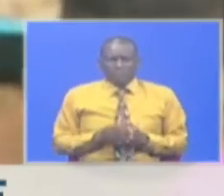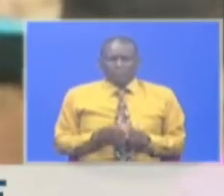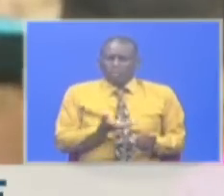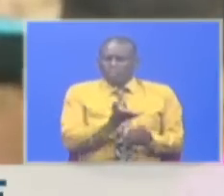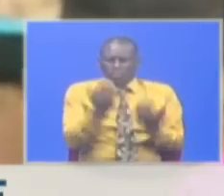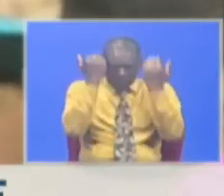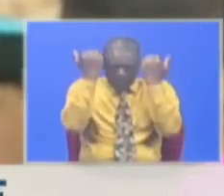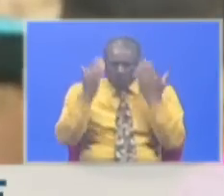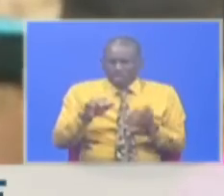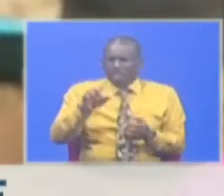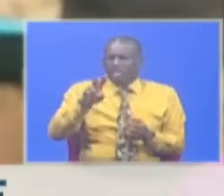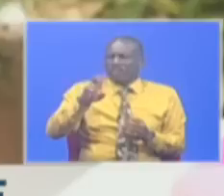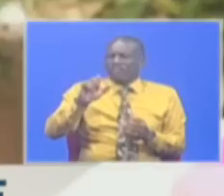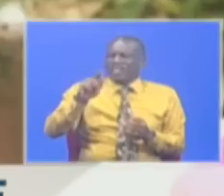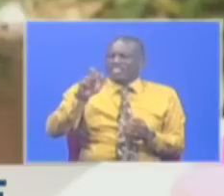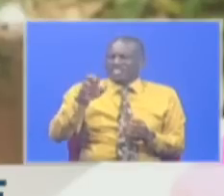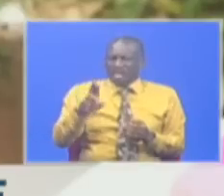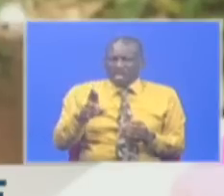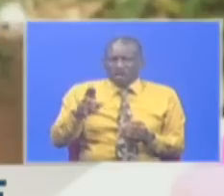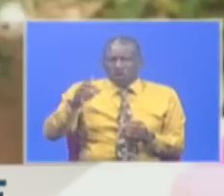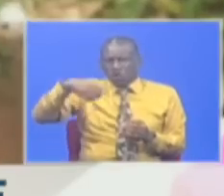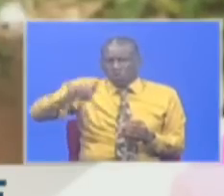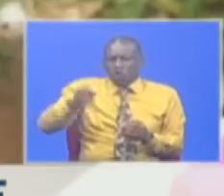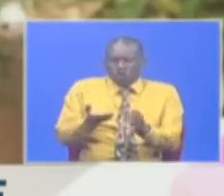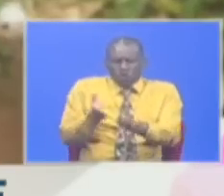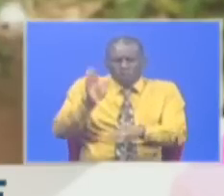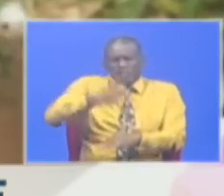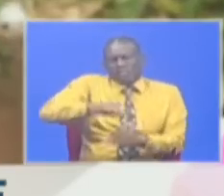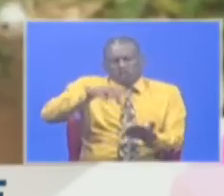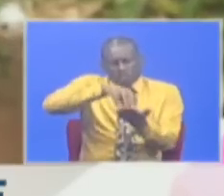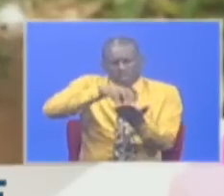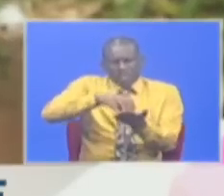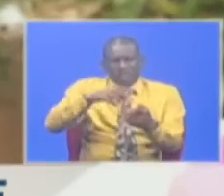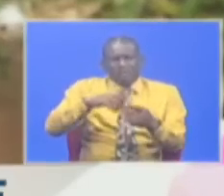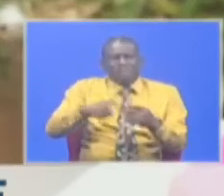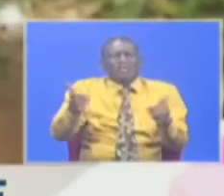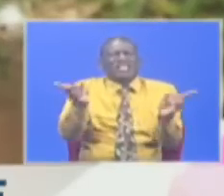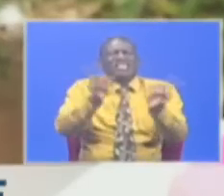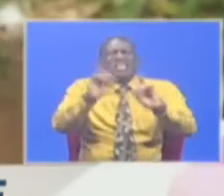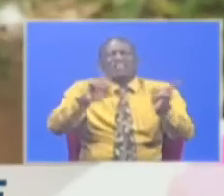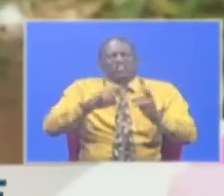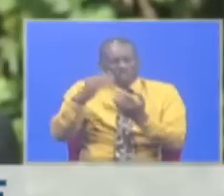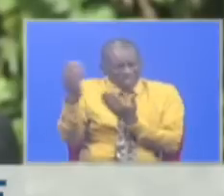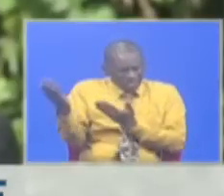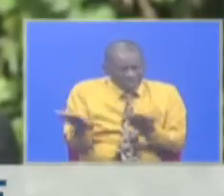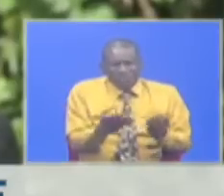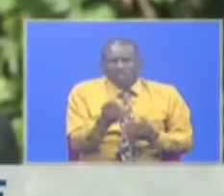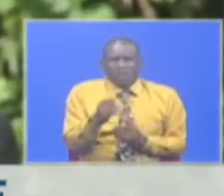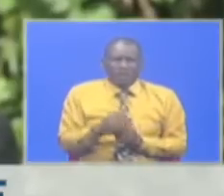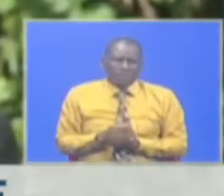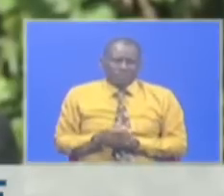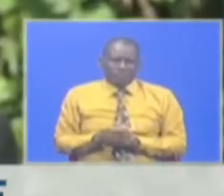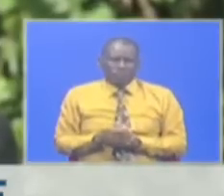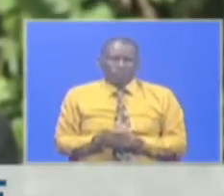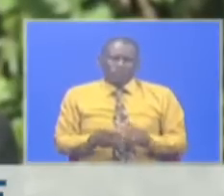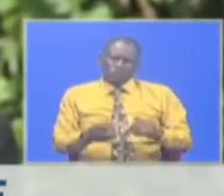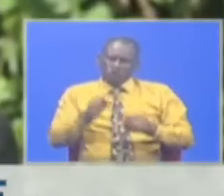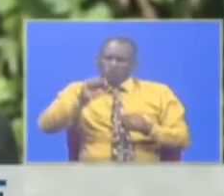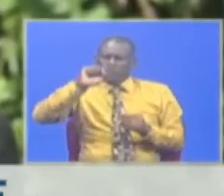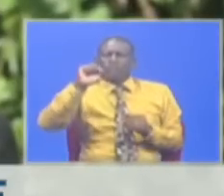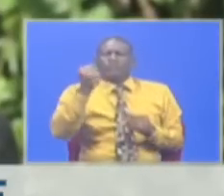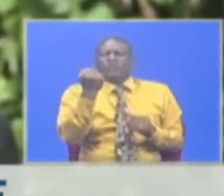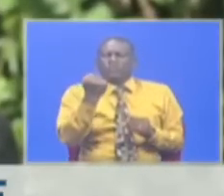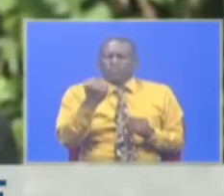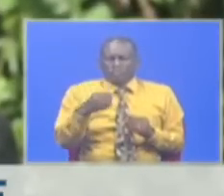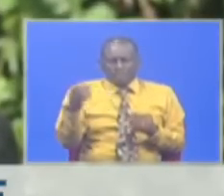Victor Kiriama, won a compensation case, but they are yet to see the money. Inamo tarehe tano,